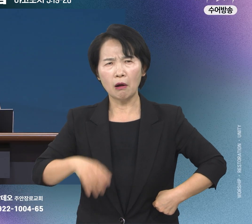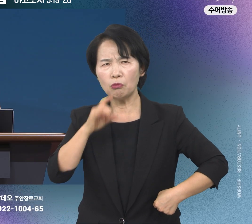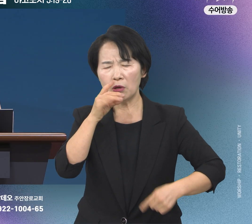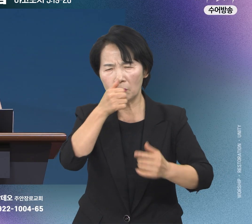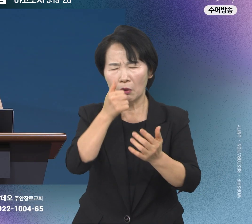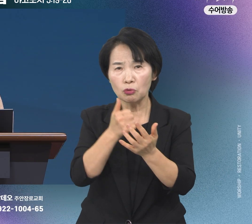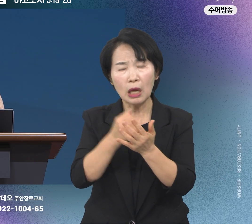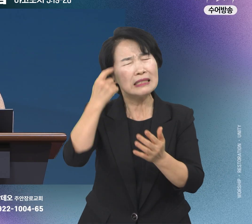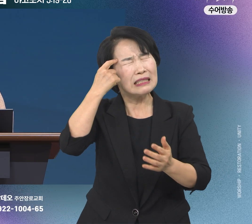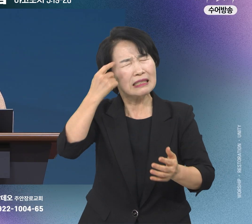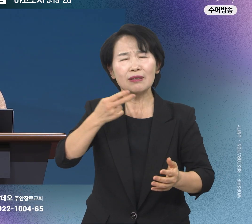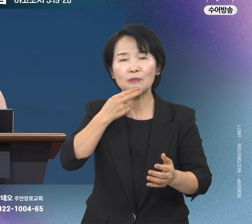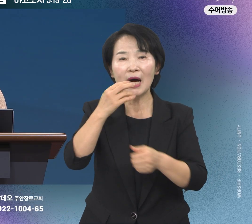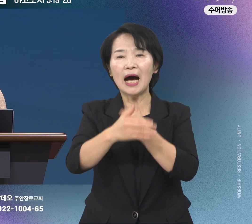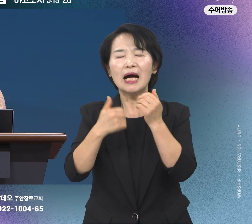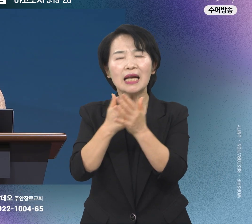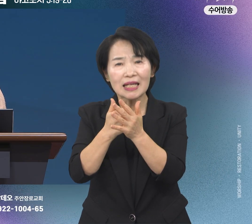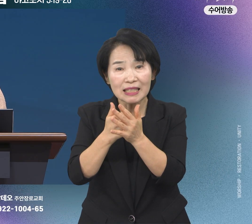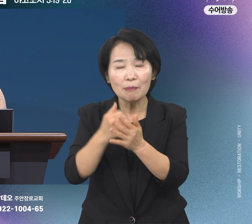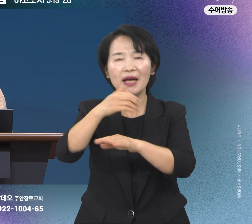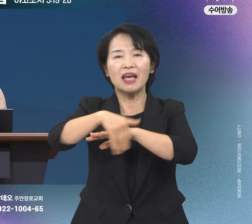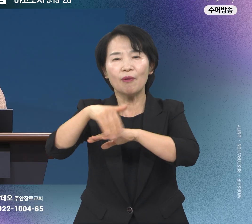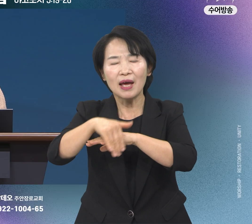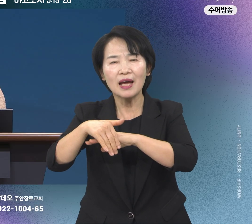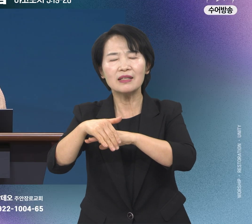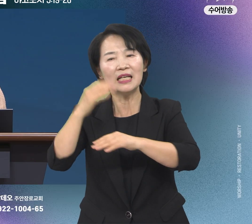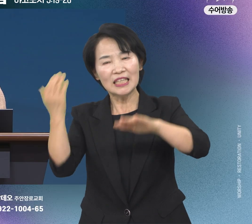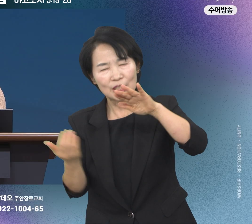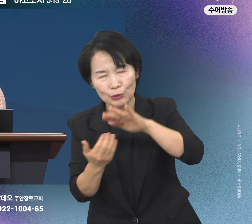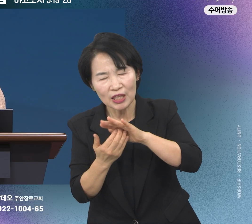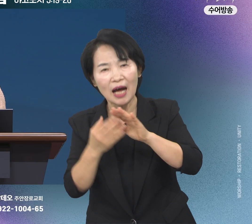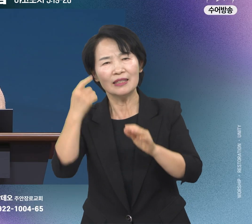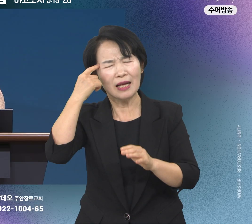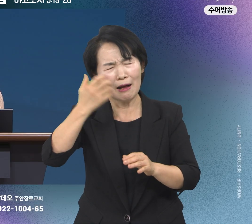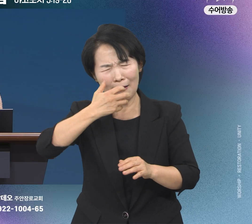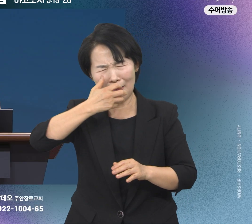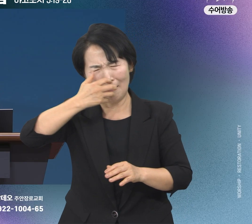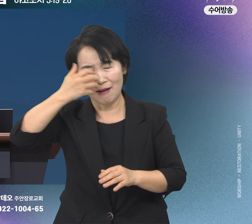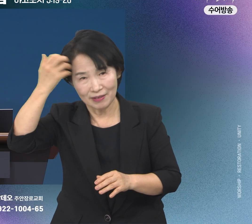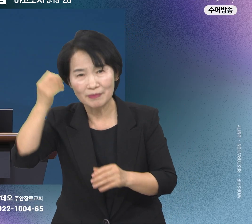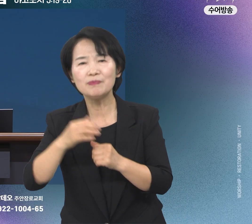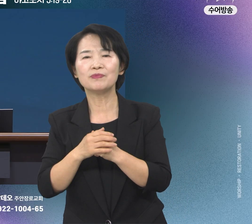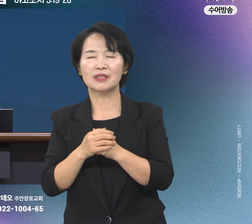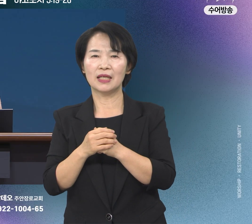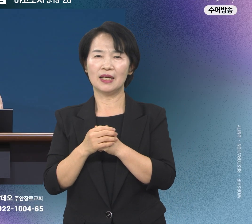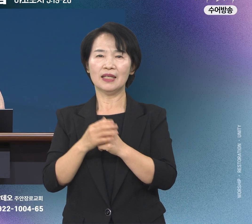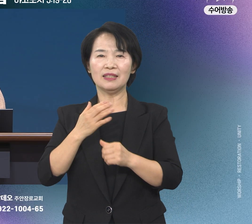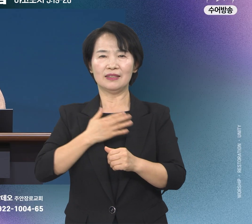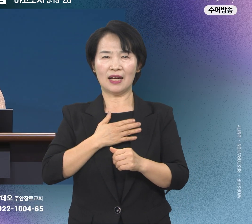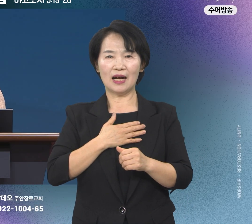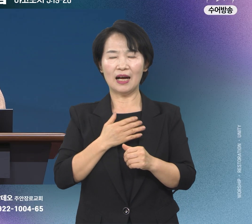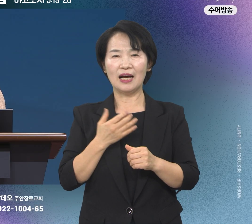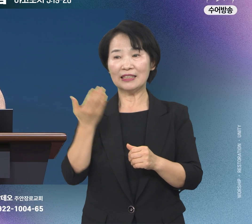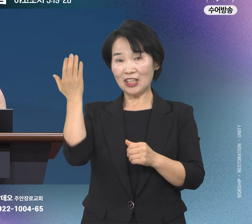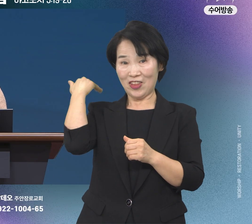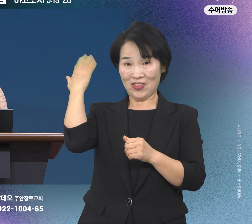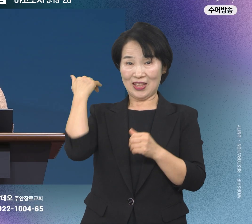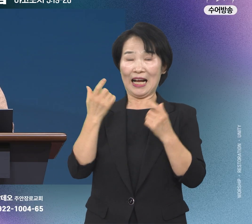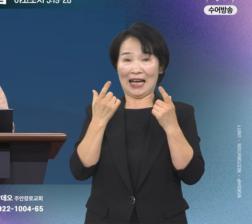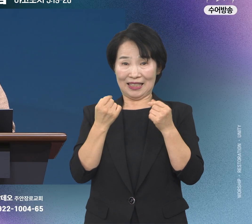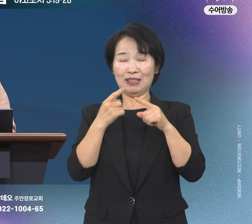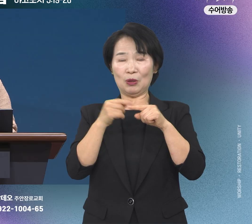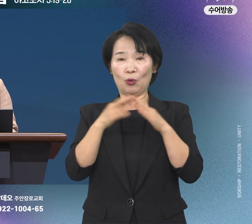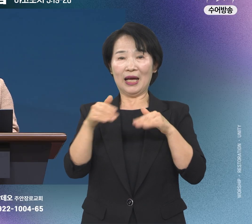드린다는 생각으로 정말 열심히 했습니다. 제가 신천지인이 된 지 얼마 안 됐을 때 같은 교회에서 나고 자란